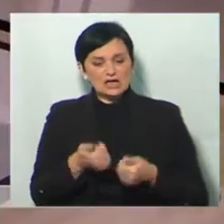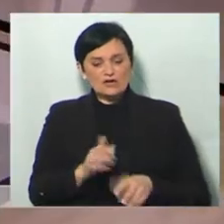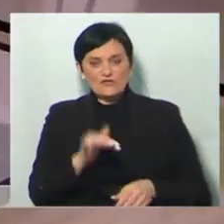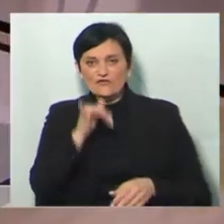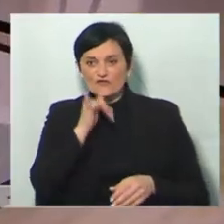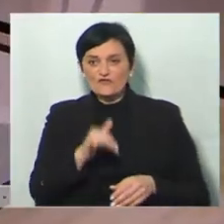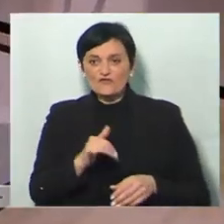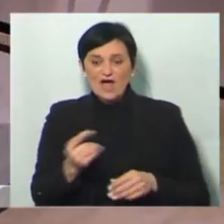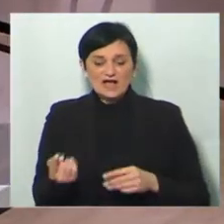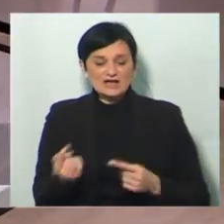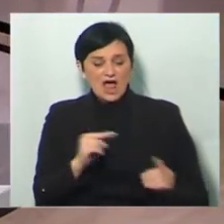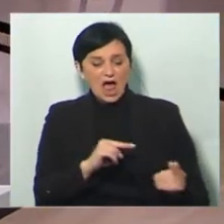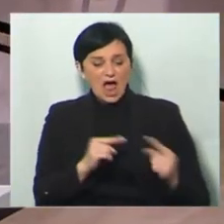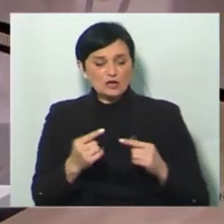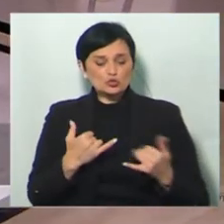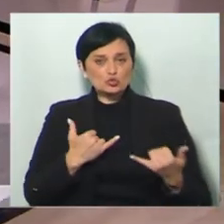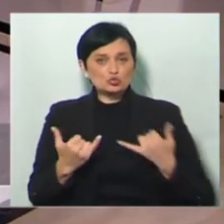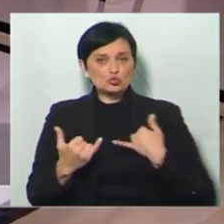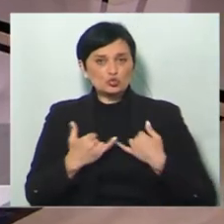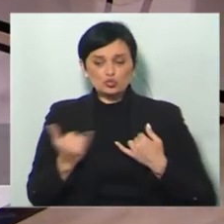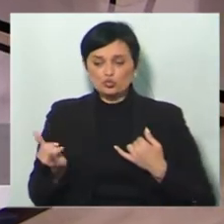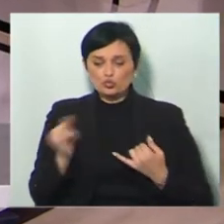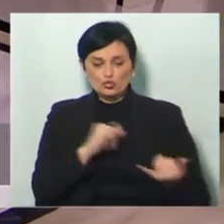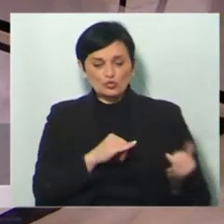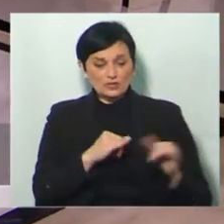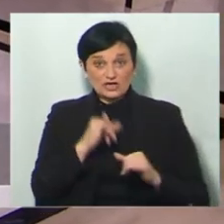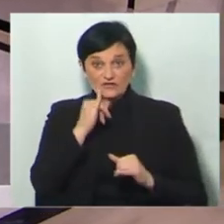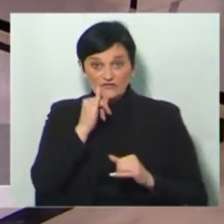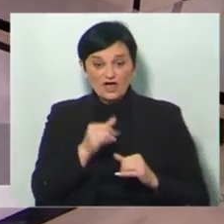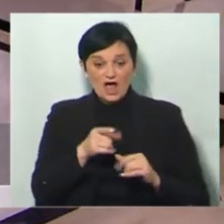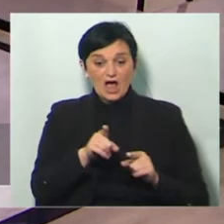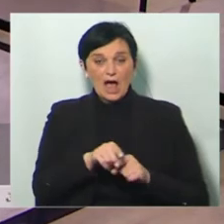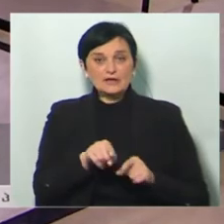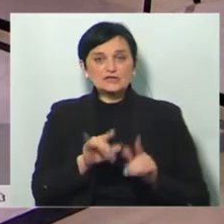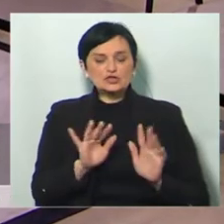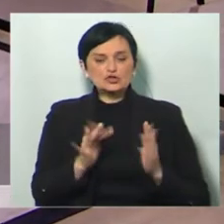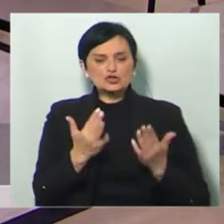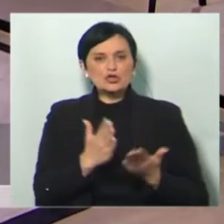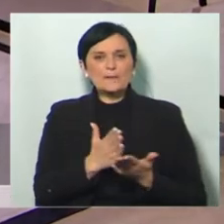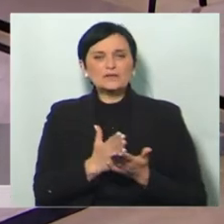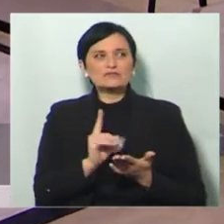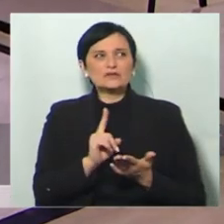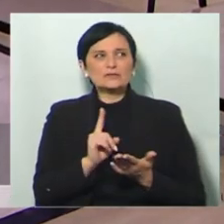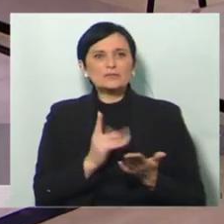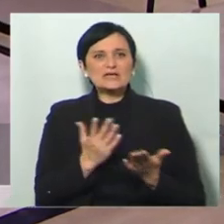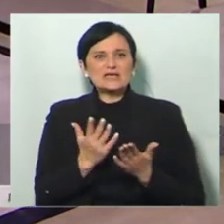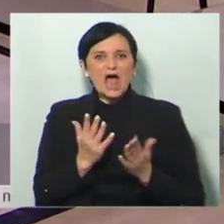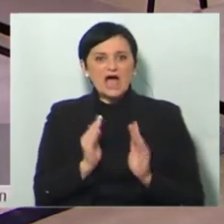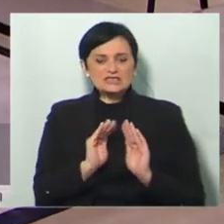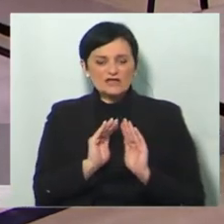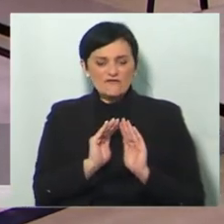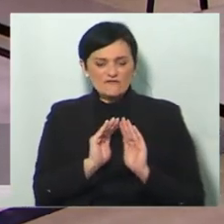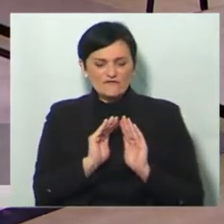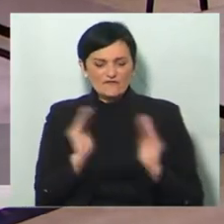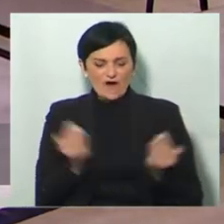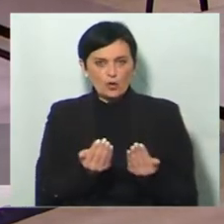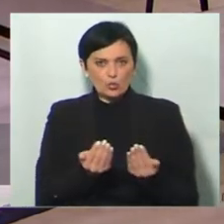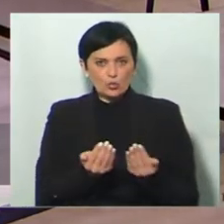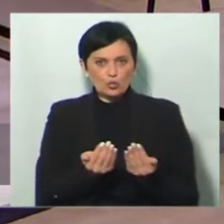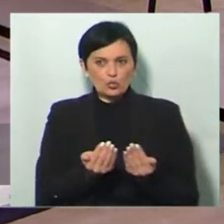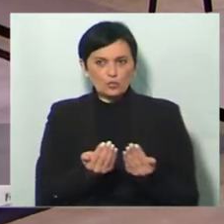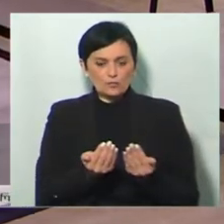ვერ დადიან ერთმანეთთან სტუმრად. Და ასეთ შემთხვევაში იქმნება რაღაცა ვაკუუმი, ხო?